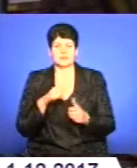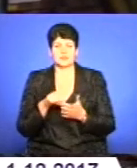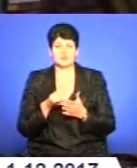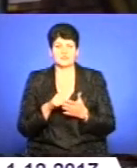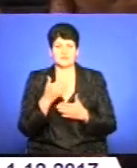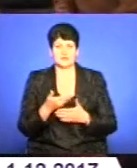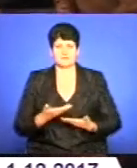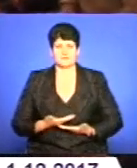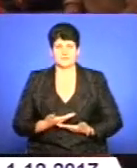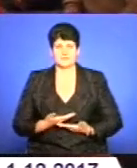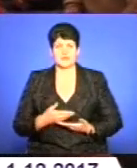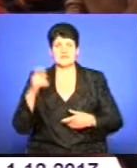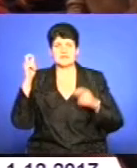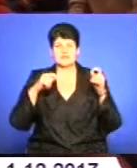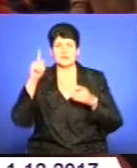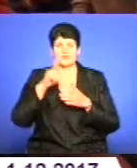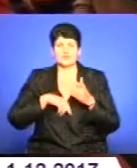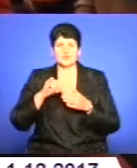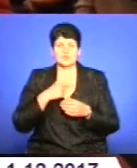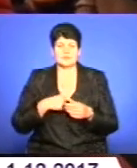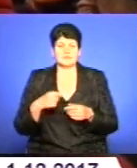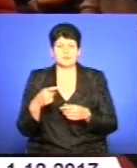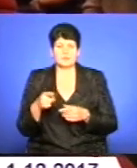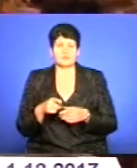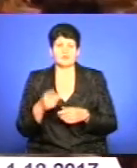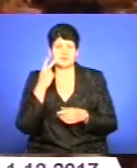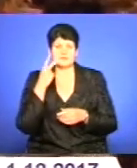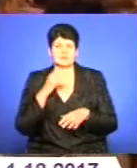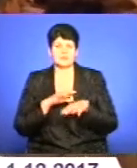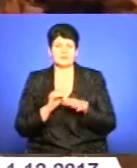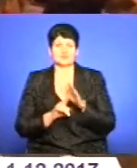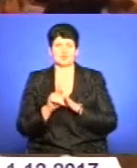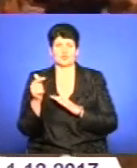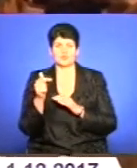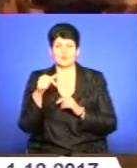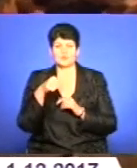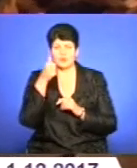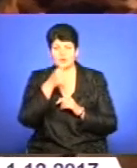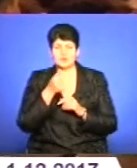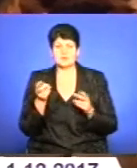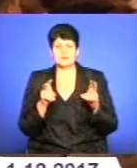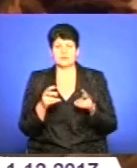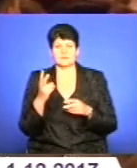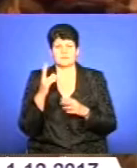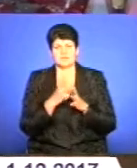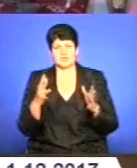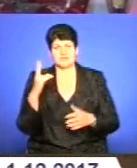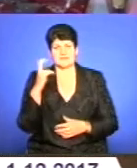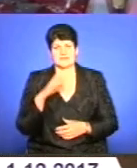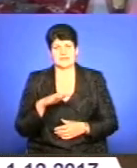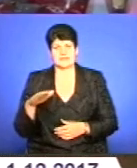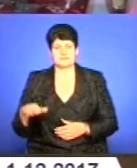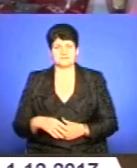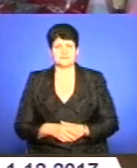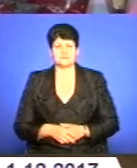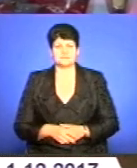житті. Фестиваль «Повір у себе» у Тернополі традиційно проводять на початку грудня. Цьогоріч його відвідали більше 200 дітей. Соломія